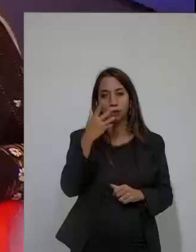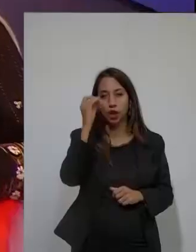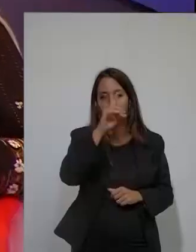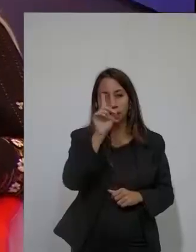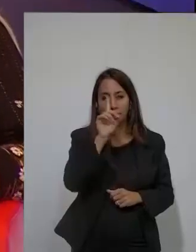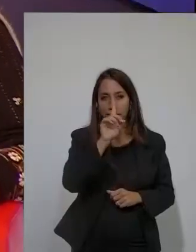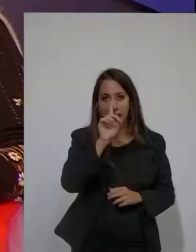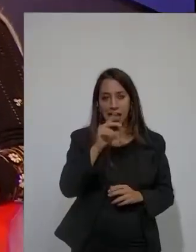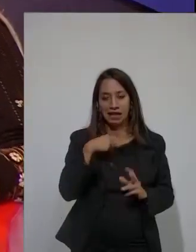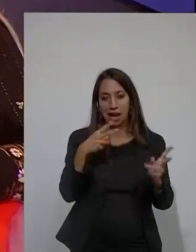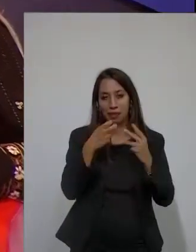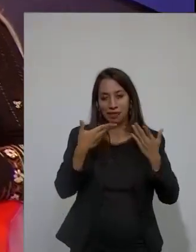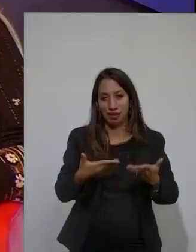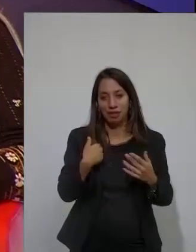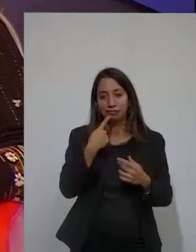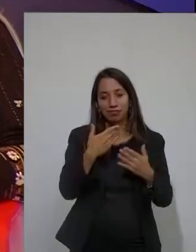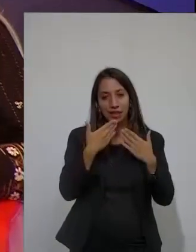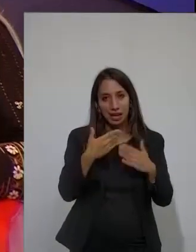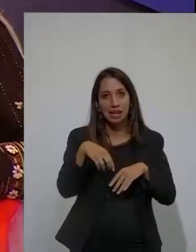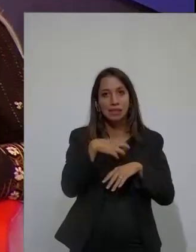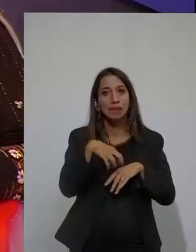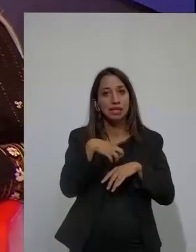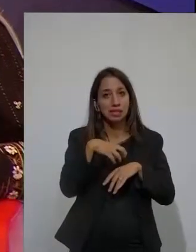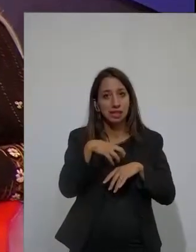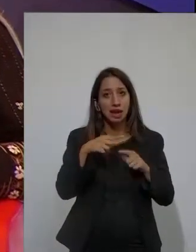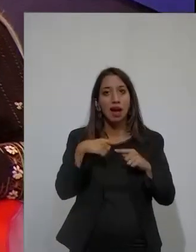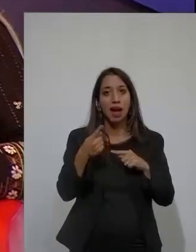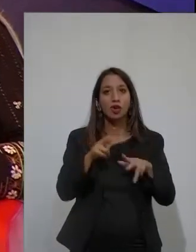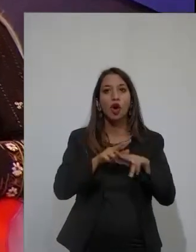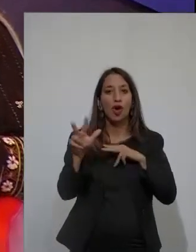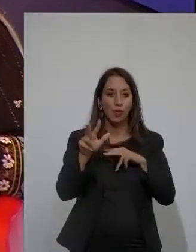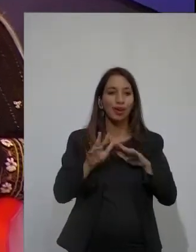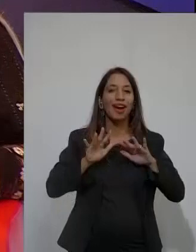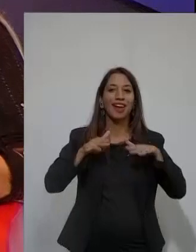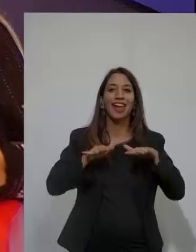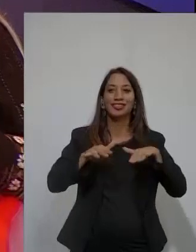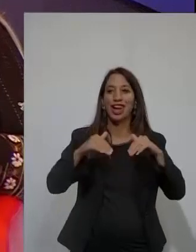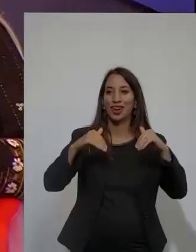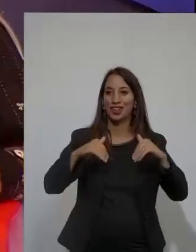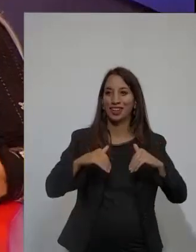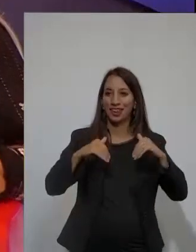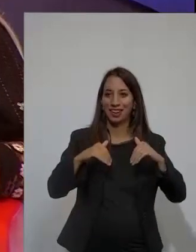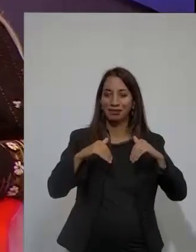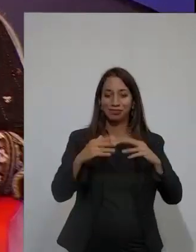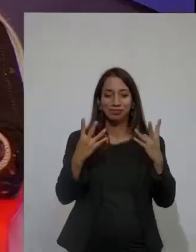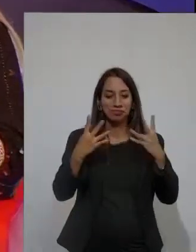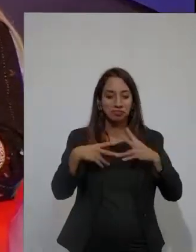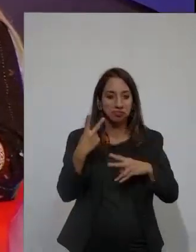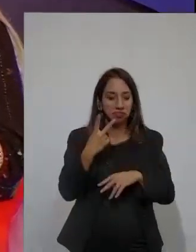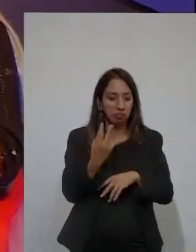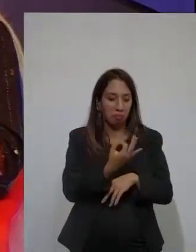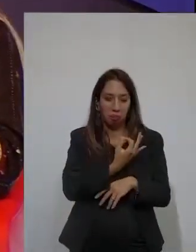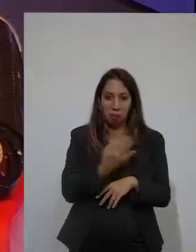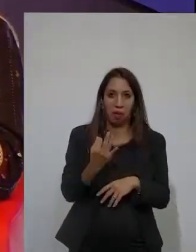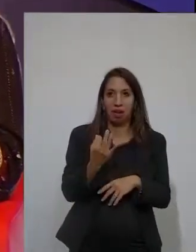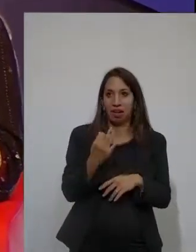del mio intervento, di ringraziare il Ministero e il Comune di Chianciano Terme per l'organizzazione impeccabile di questo